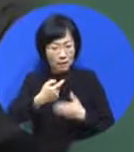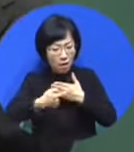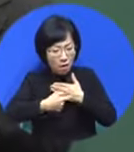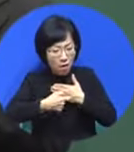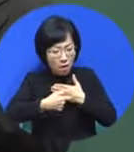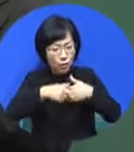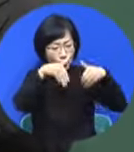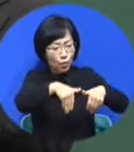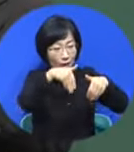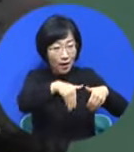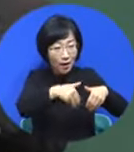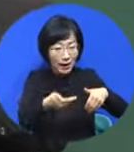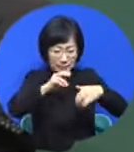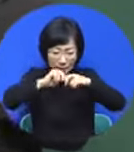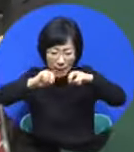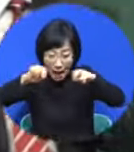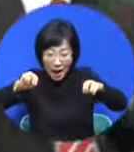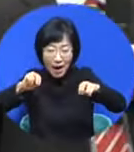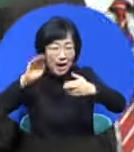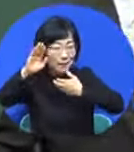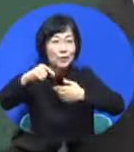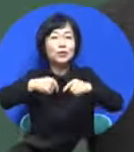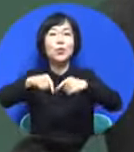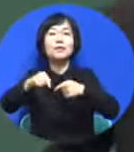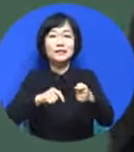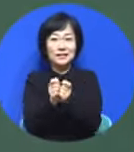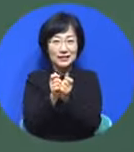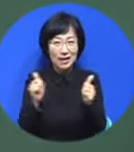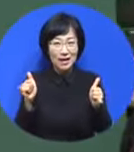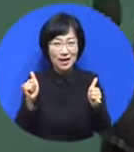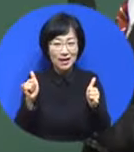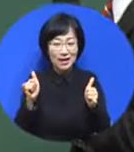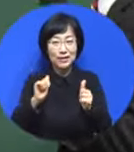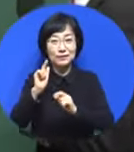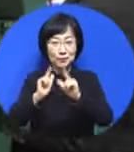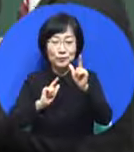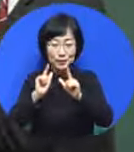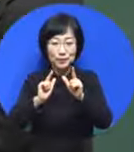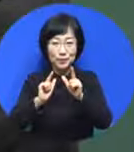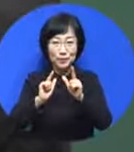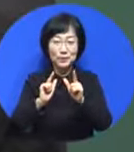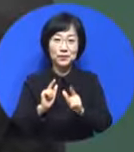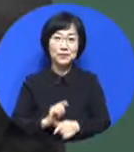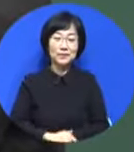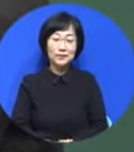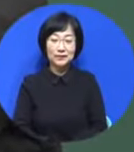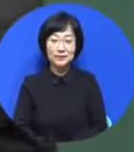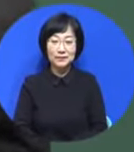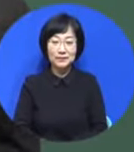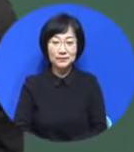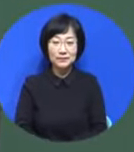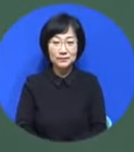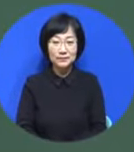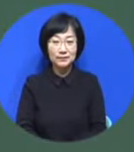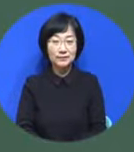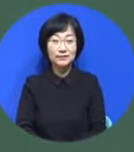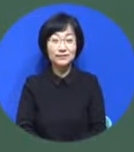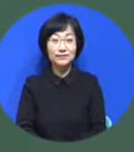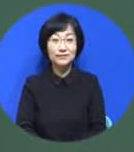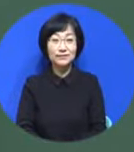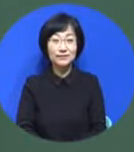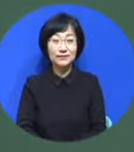통치자로 가게 됩니다. It looked like Joseph was just going in as a slave, but he understood evangelism and missions, so he actually went in there as a leader.